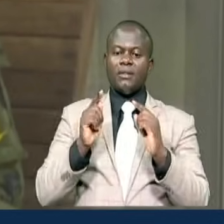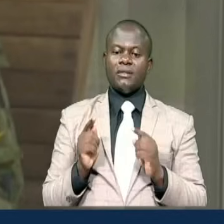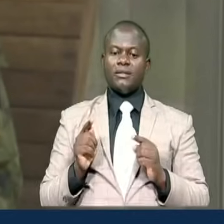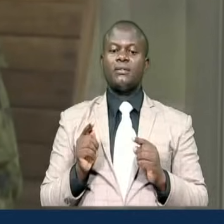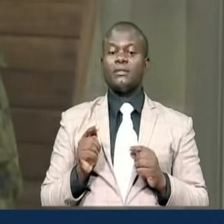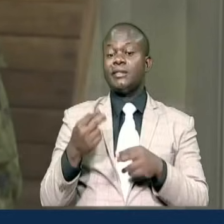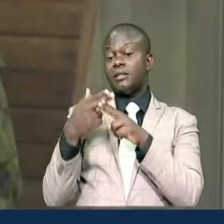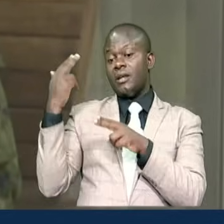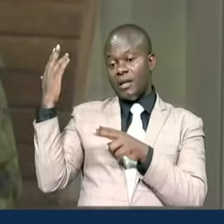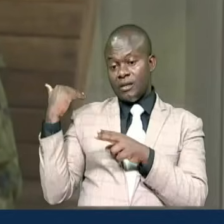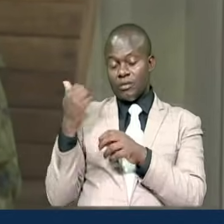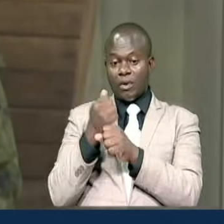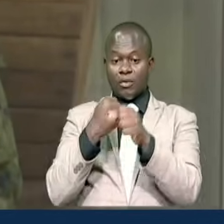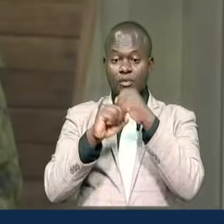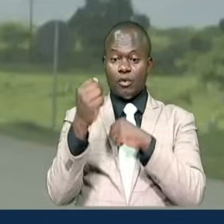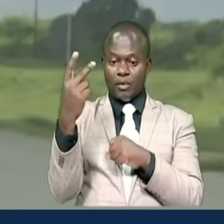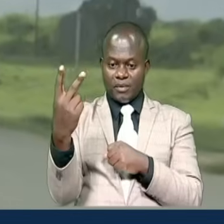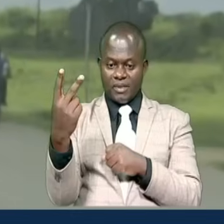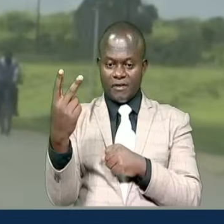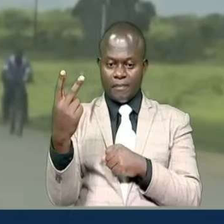Ejo bundi twakoze operations ebyiri